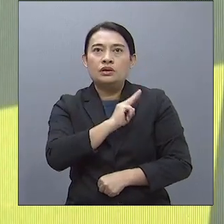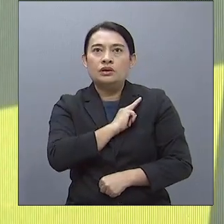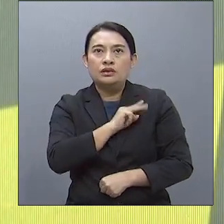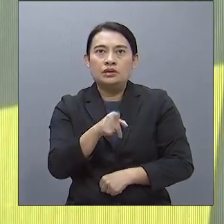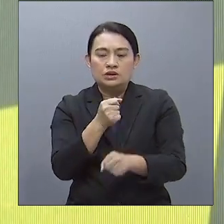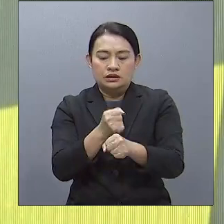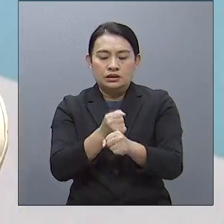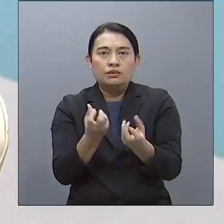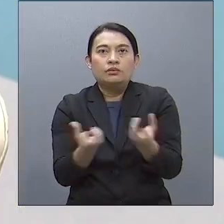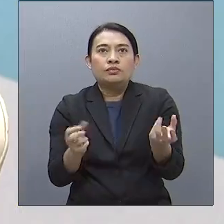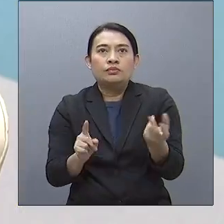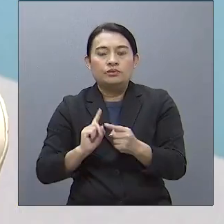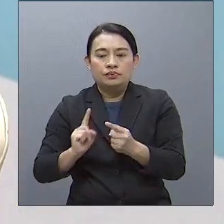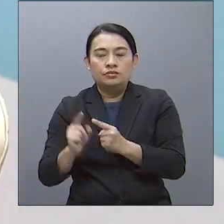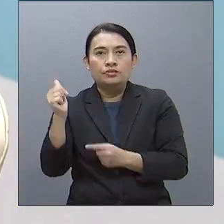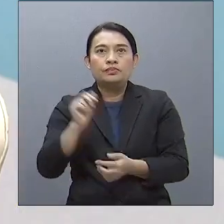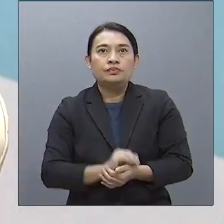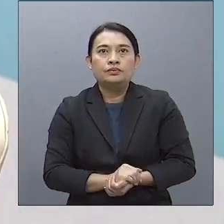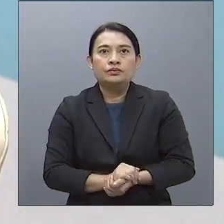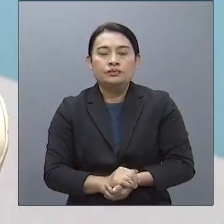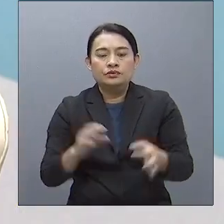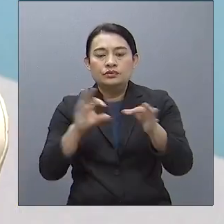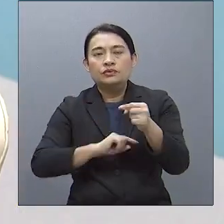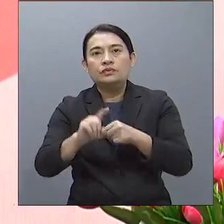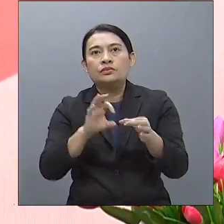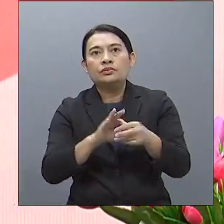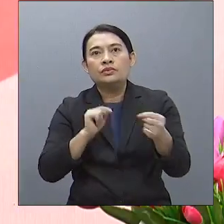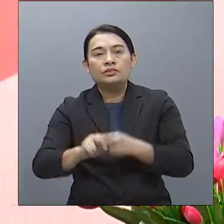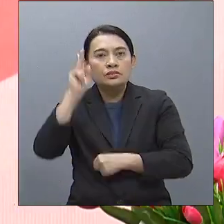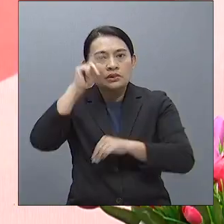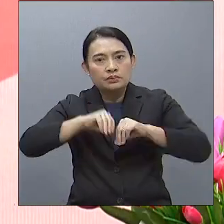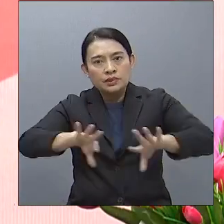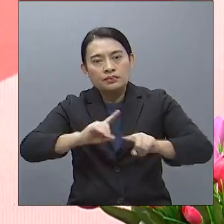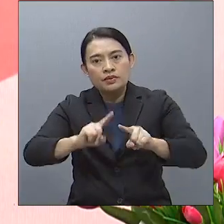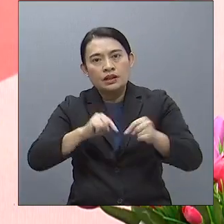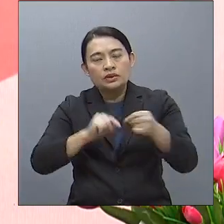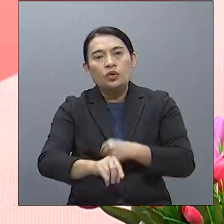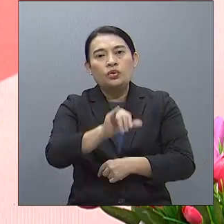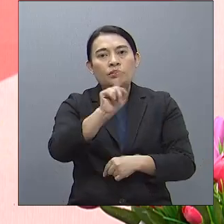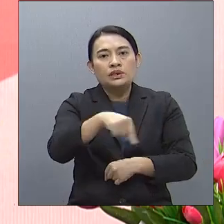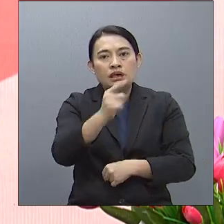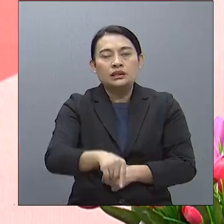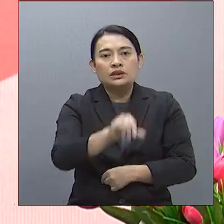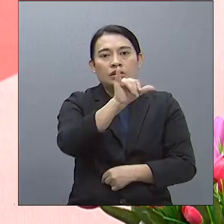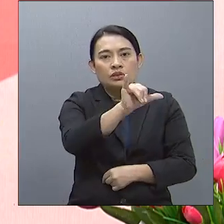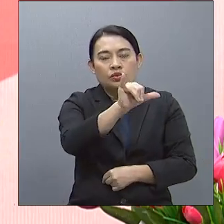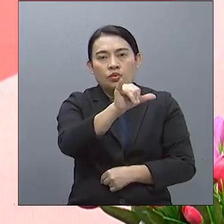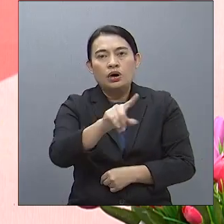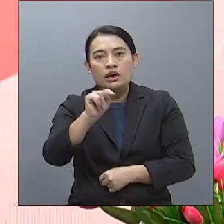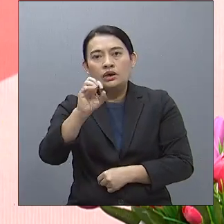ตผลงานมาได้ แล้วมันเล่นกับกระแส Y2K ได้ ใช่ช่วงนี้ Back to Basic มากสูงสุดคืนสุดสามมันเ